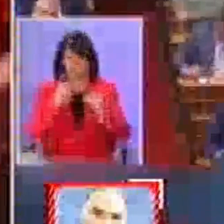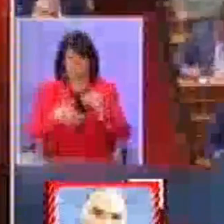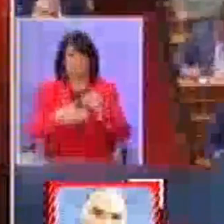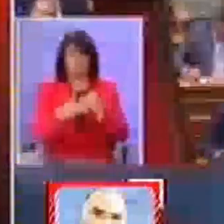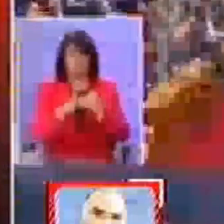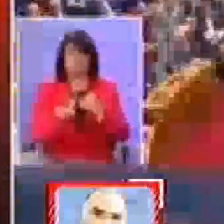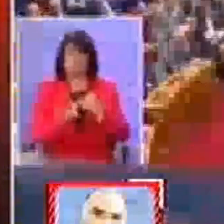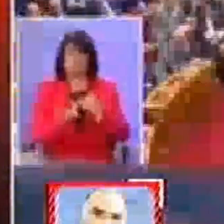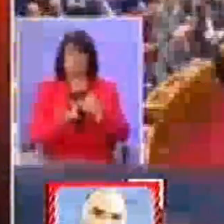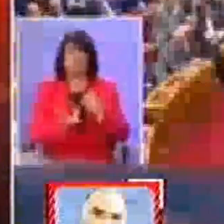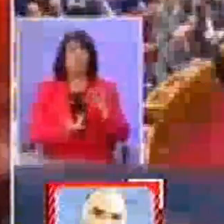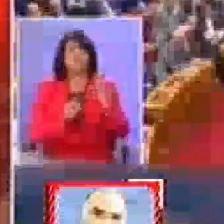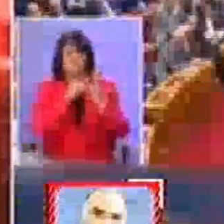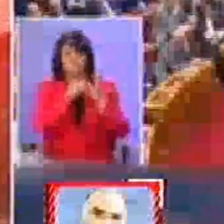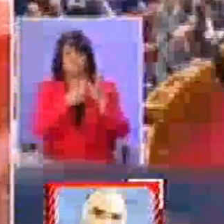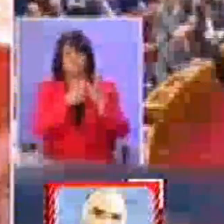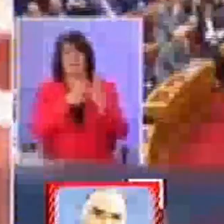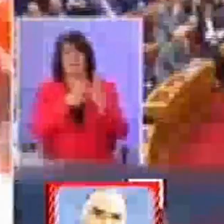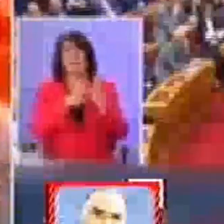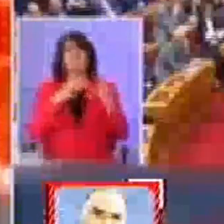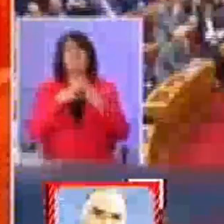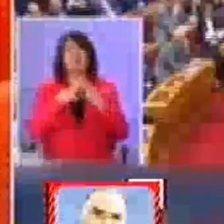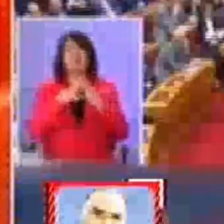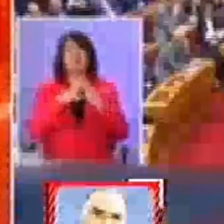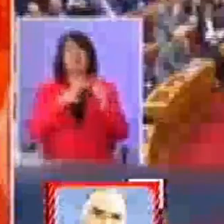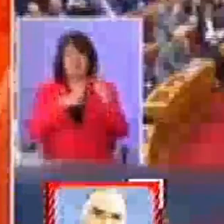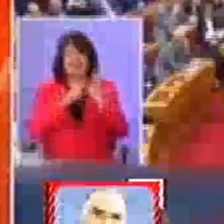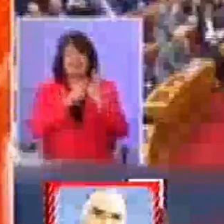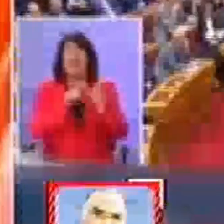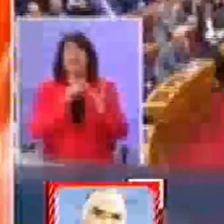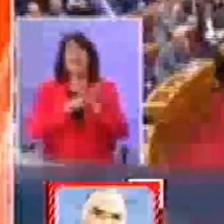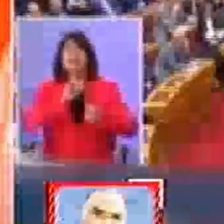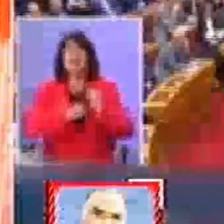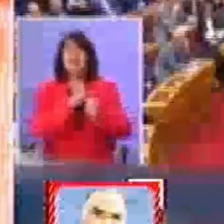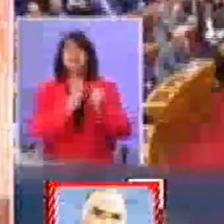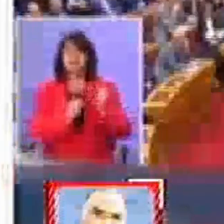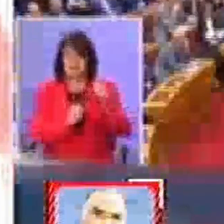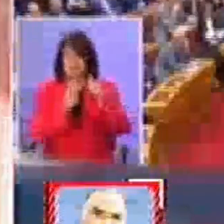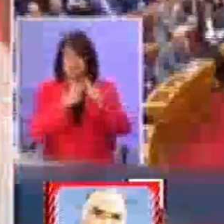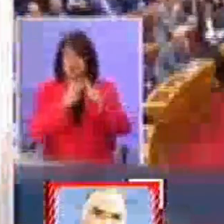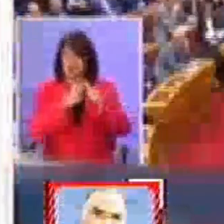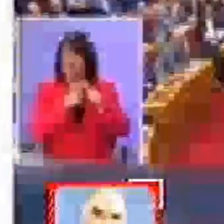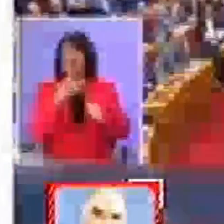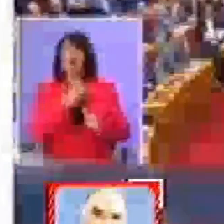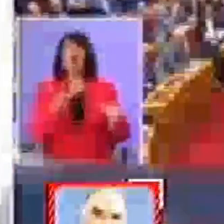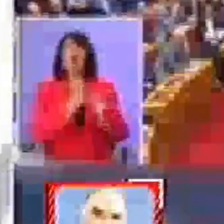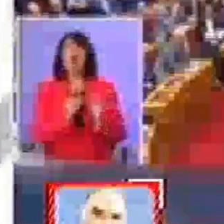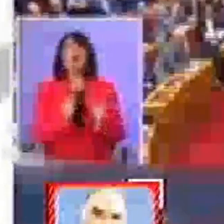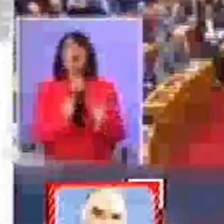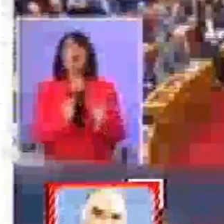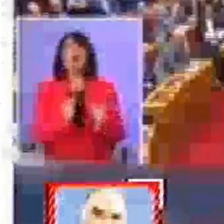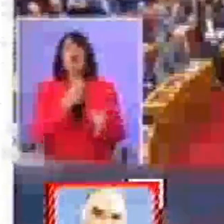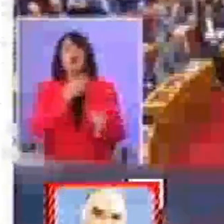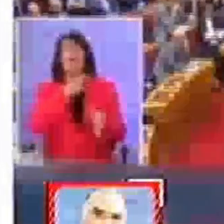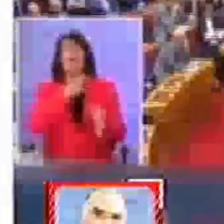τώρα αυτή τη στιγμή υπάρχει περίπτωση, αν υπάρξει κι άλλη, εσείς την ονομάζετε αποστασία, τέλος πάντων, ναι, και άλλη ανεξαρτητοποίηση,